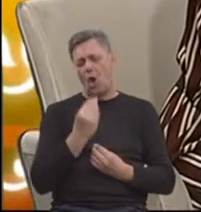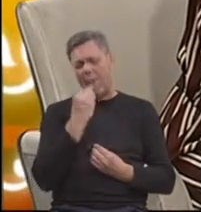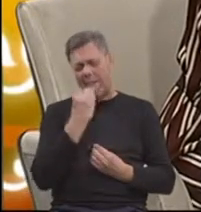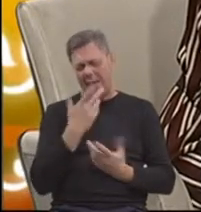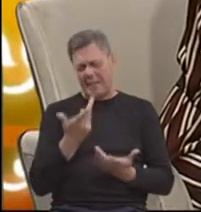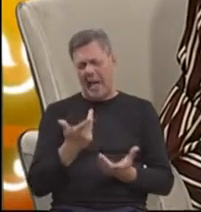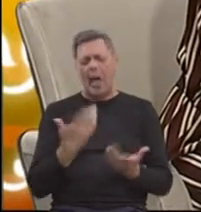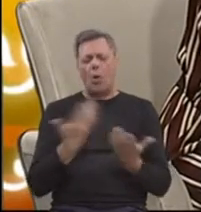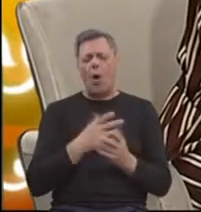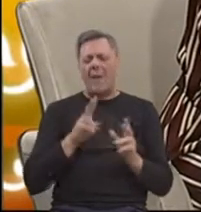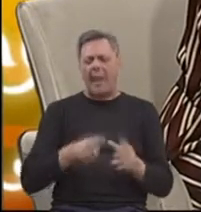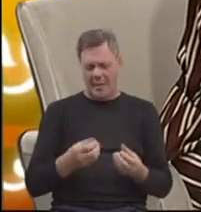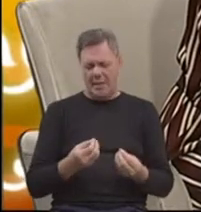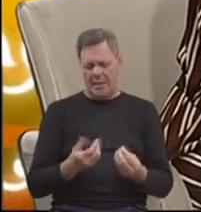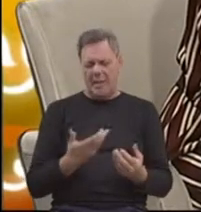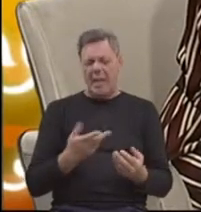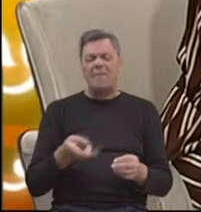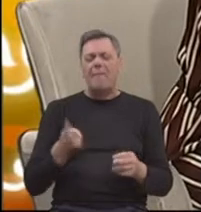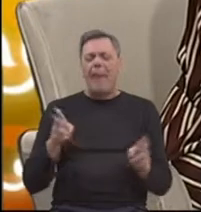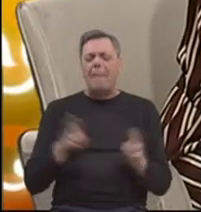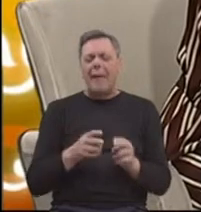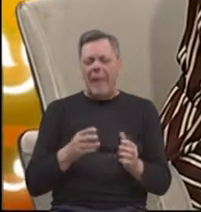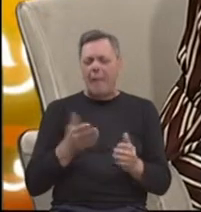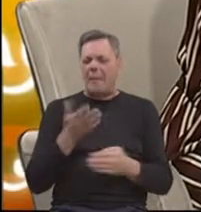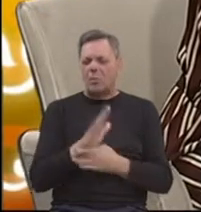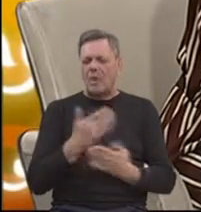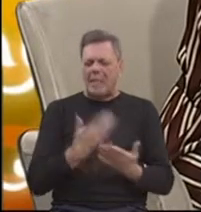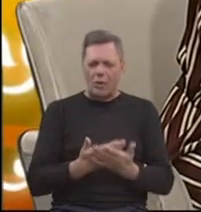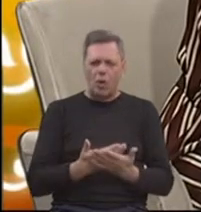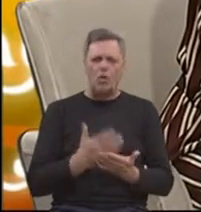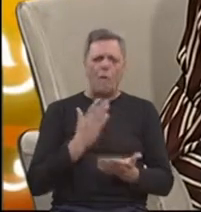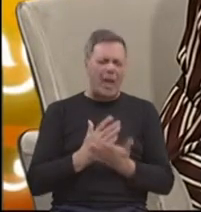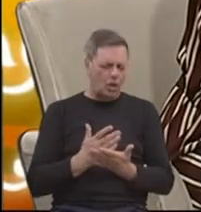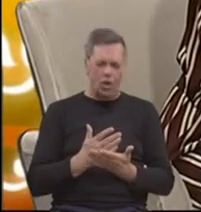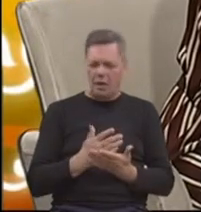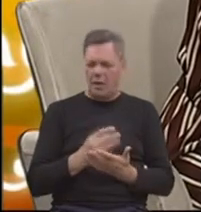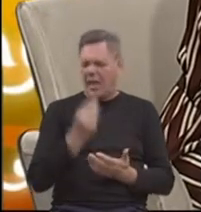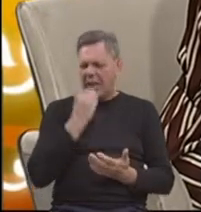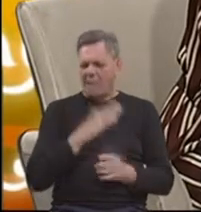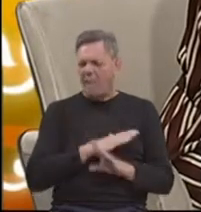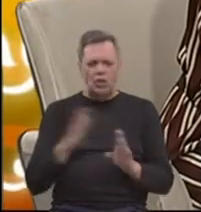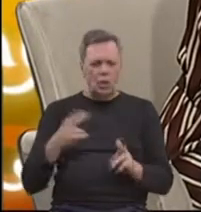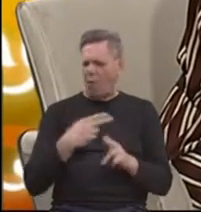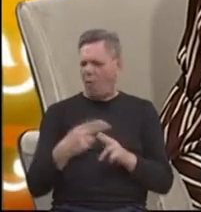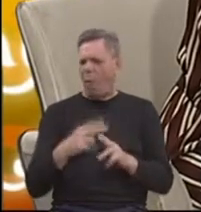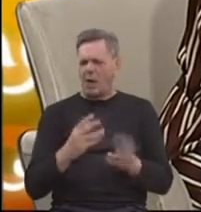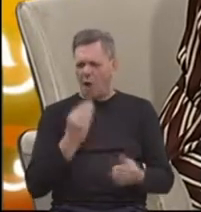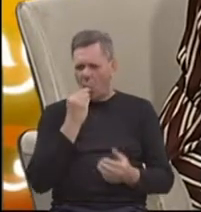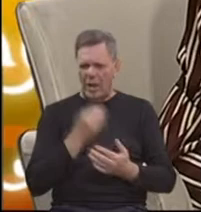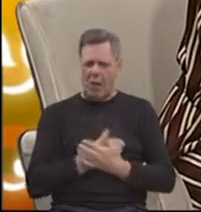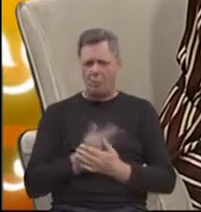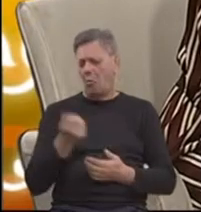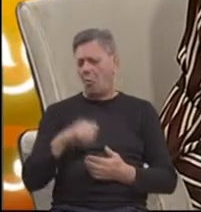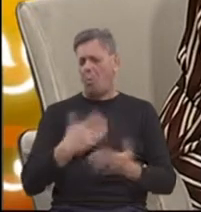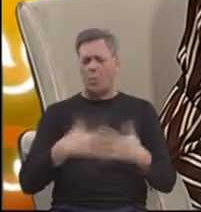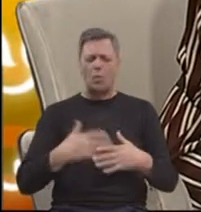koja je danas sve manje prisutna na našim stolovima jer sve više konzumiramo obrađenu hranu. Mm-hmm. Samim time kako kupujemo gotove industrijske